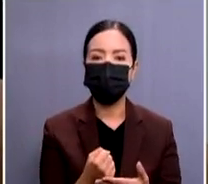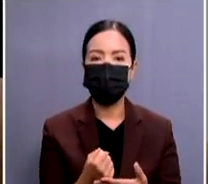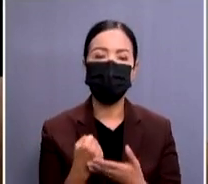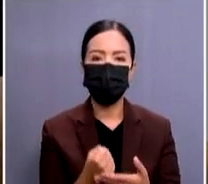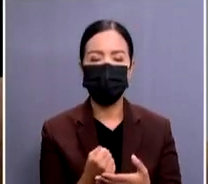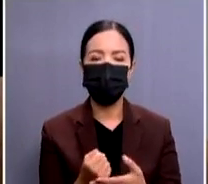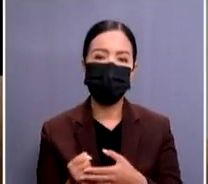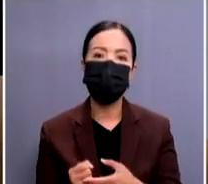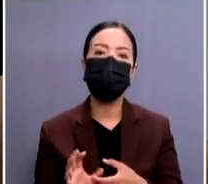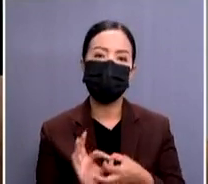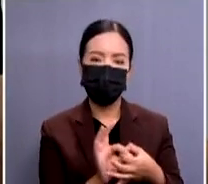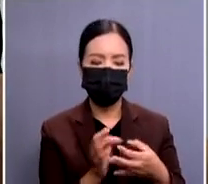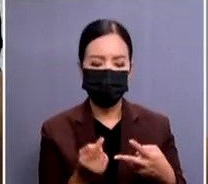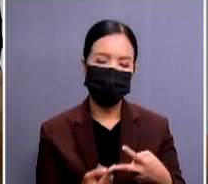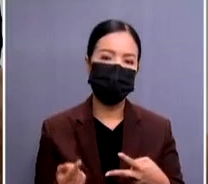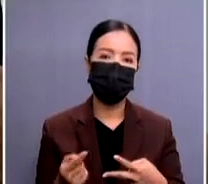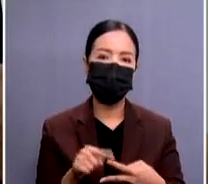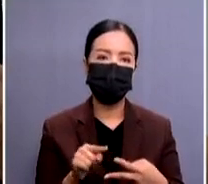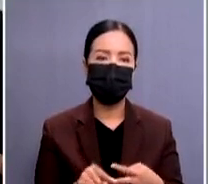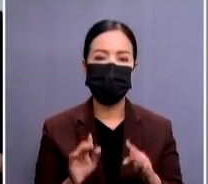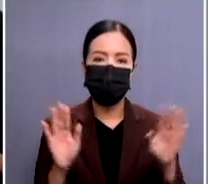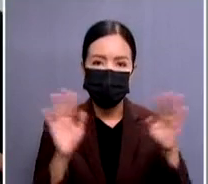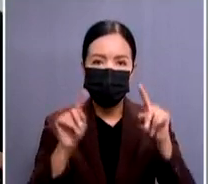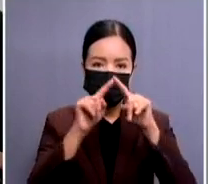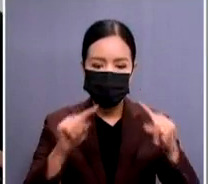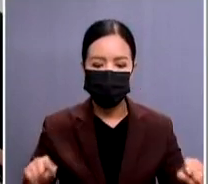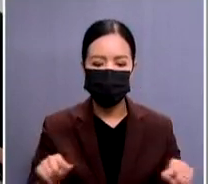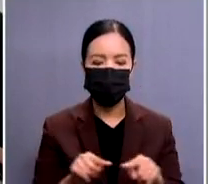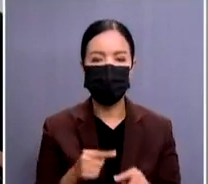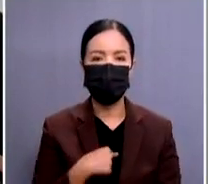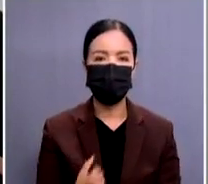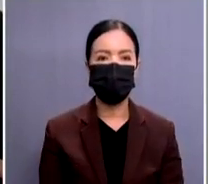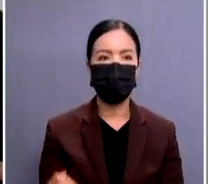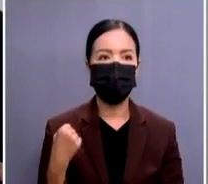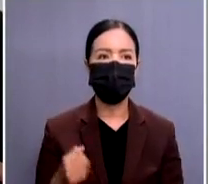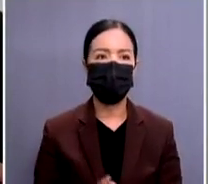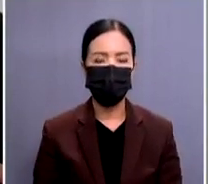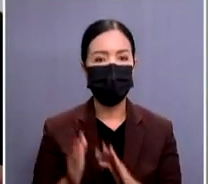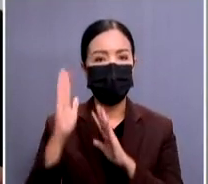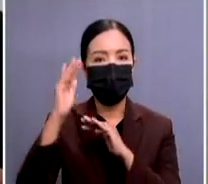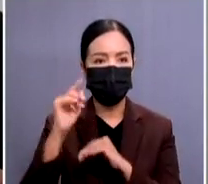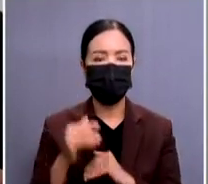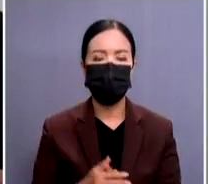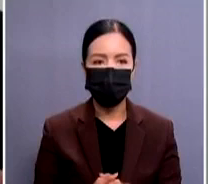านั้นนะครับเพราะฉะนั้นของผมก็คล้ายๆเป็นคล้ายๆสามเหลี่ยมผมเชื่อมั่นนะครับแล้วก็มีความหวังว่า